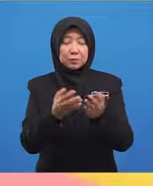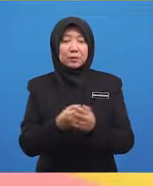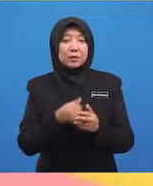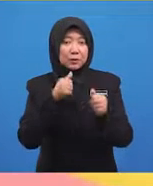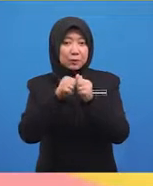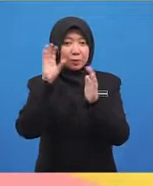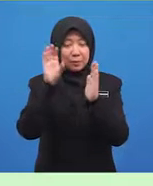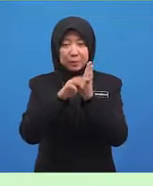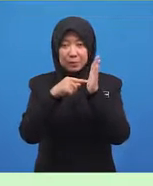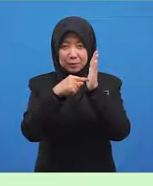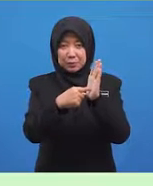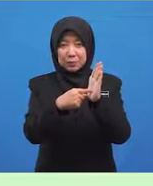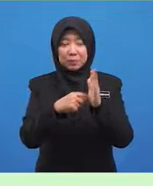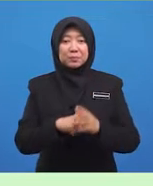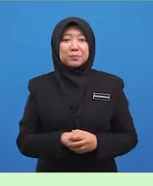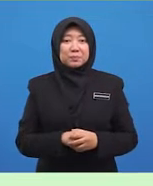yang ditunjukkan.